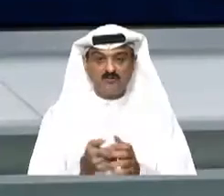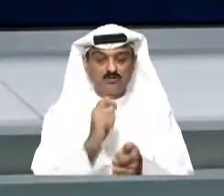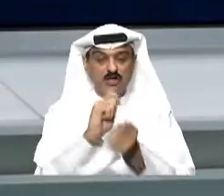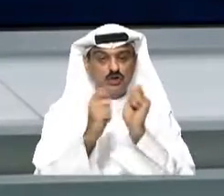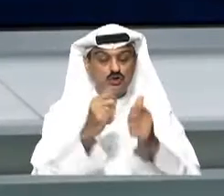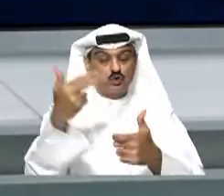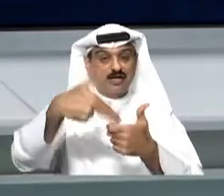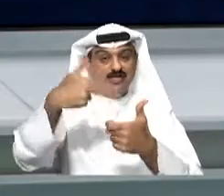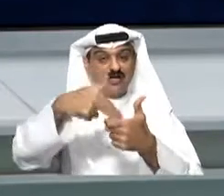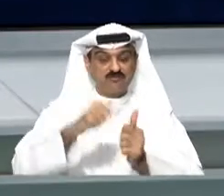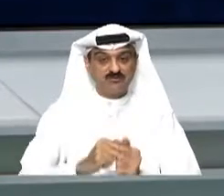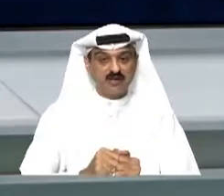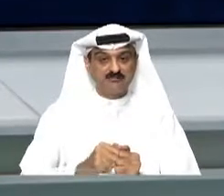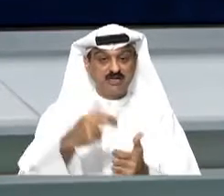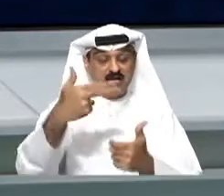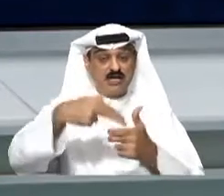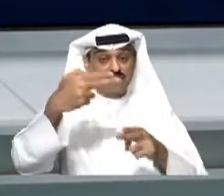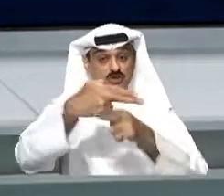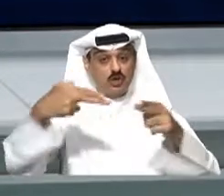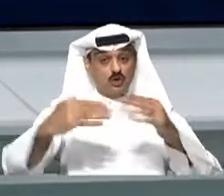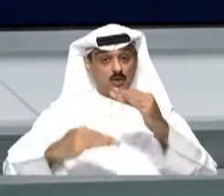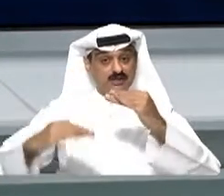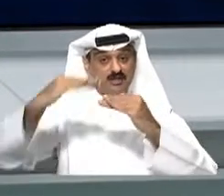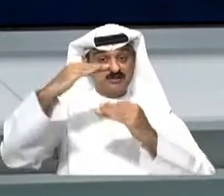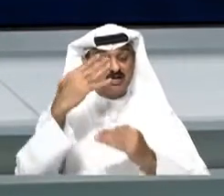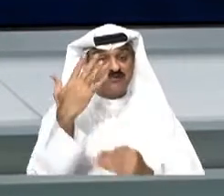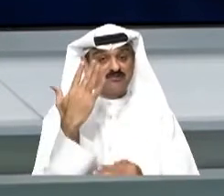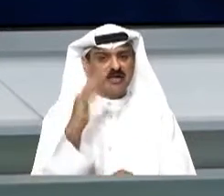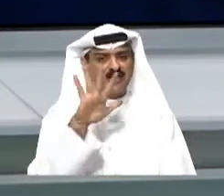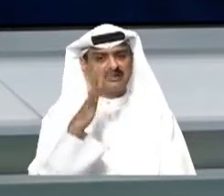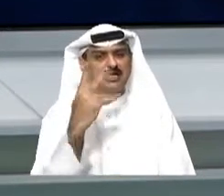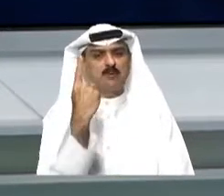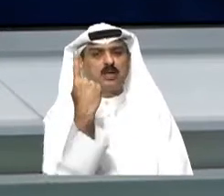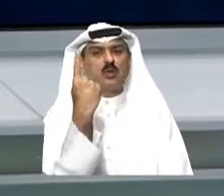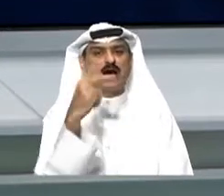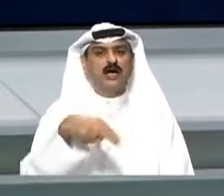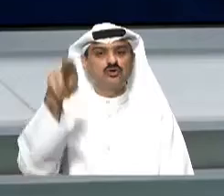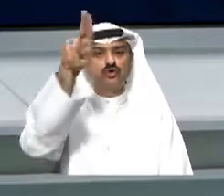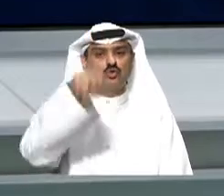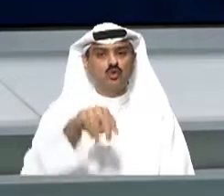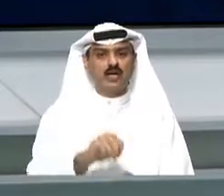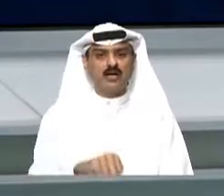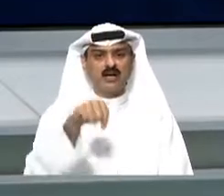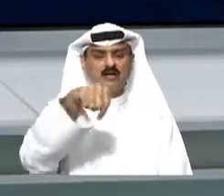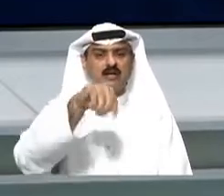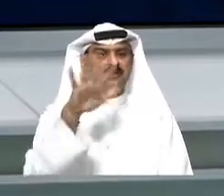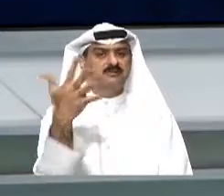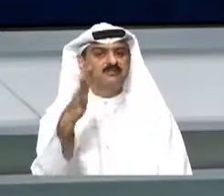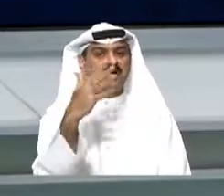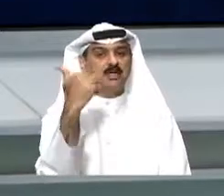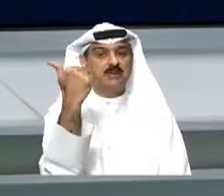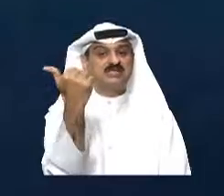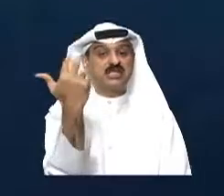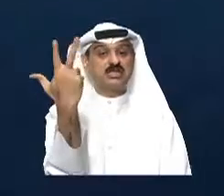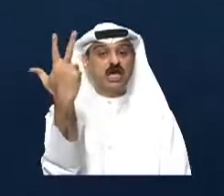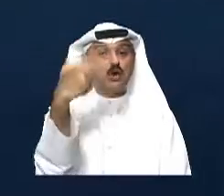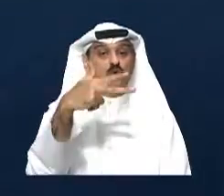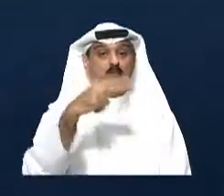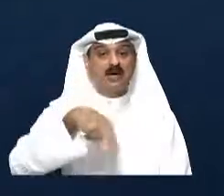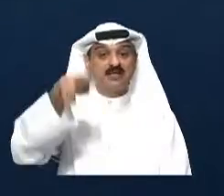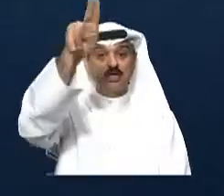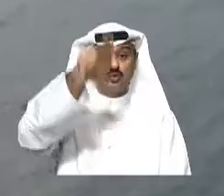ارتفع سعر النفط الكويتي بواقعي 95 سنتر ليستقر بذلك عند مستوى 86 دولارا